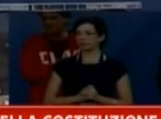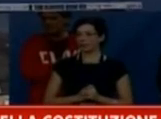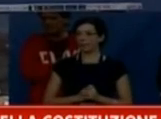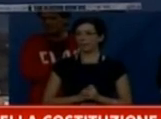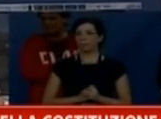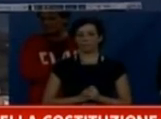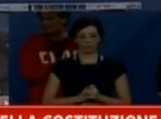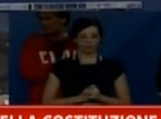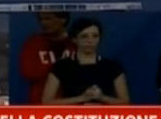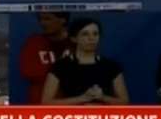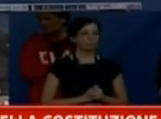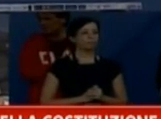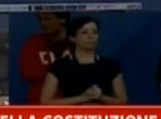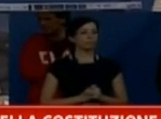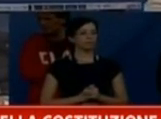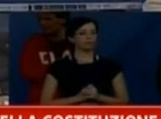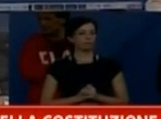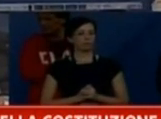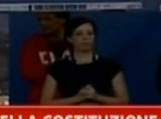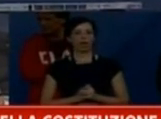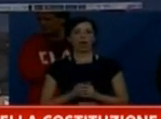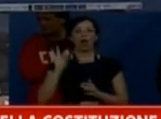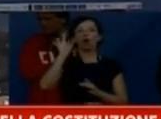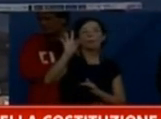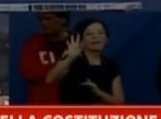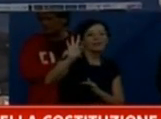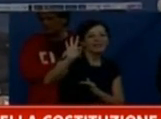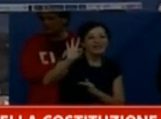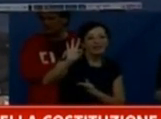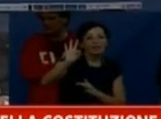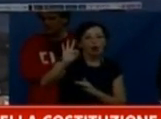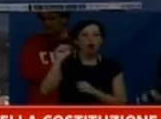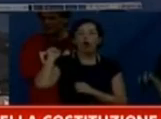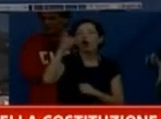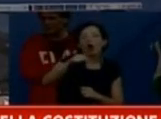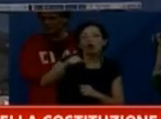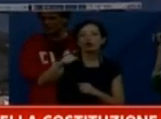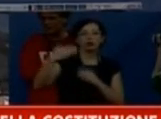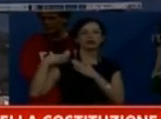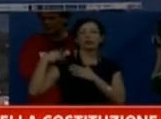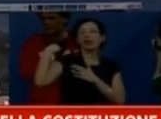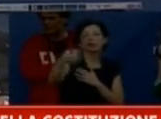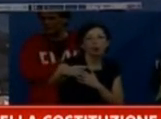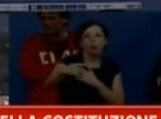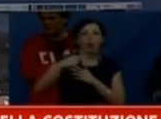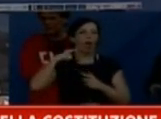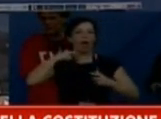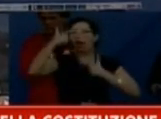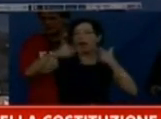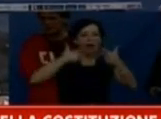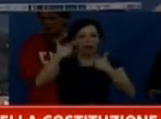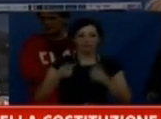crucifige nei confronti di nessuno e neppure l'osanna, perché l'Osanna si rivolgerebbe a